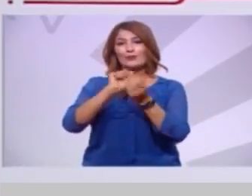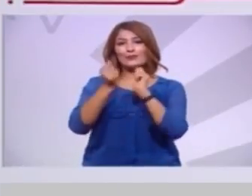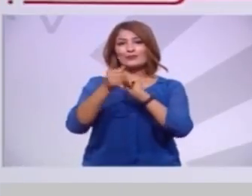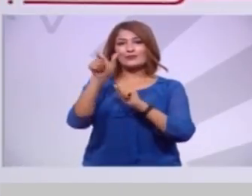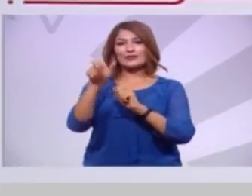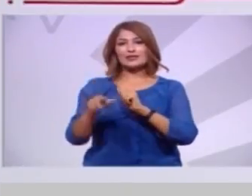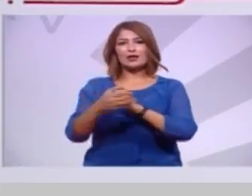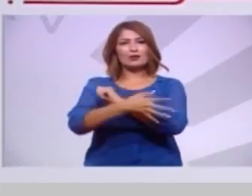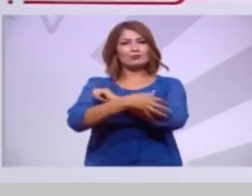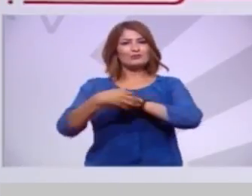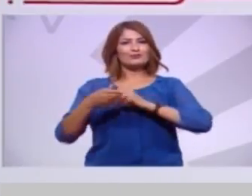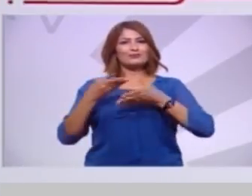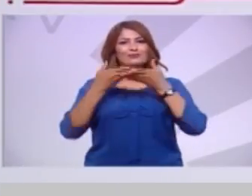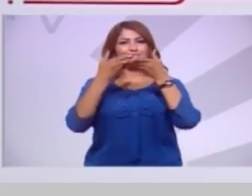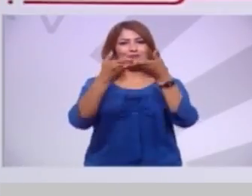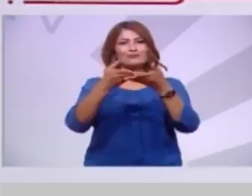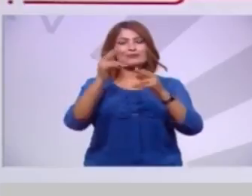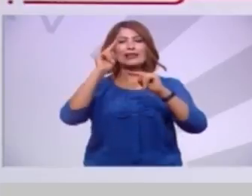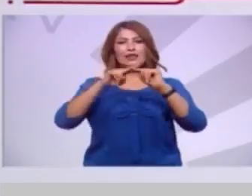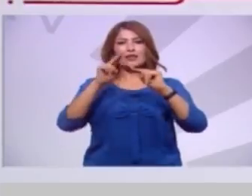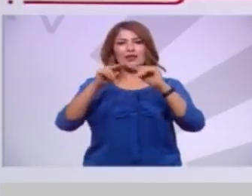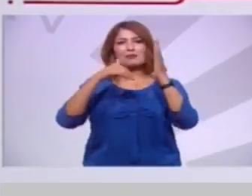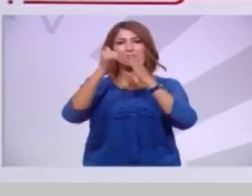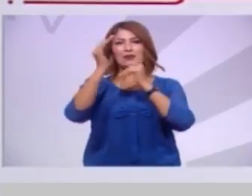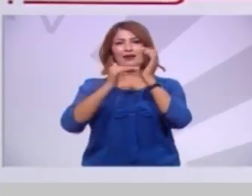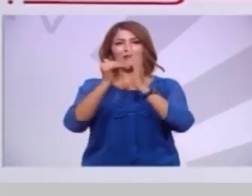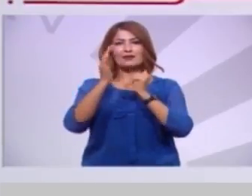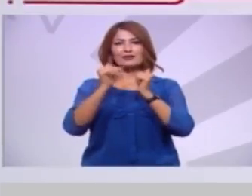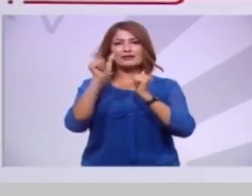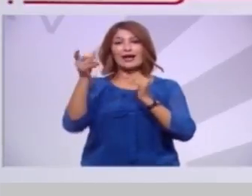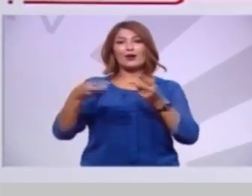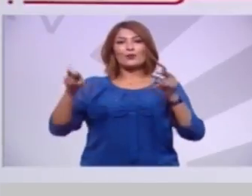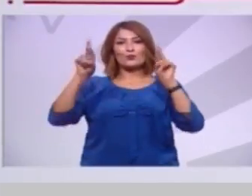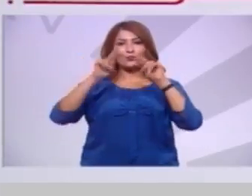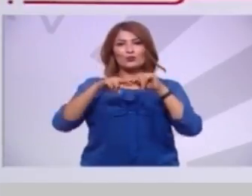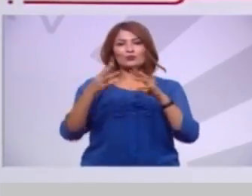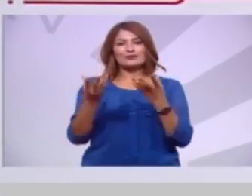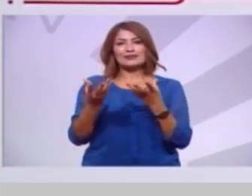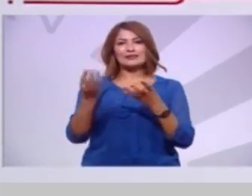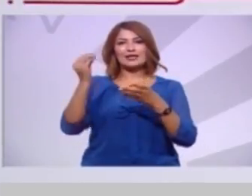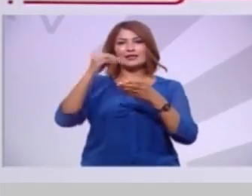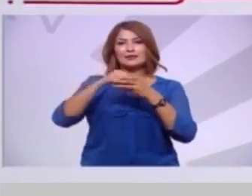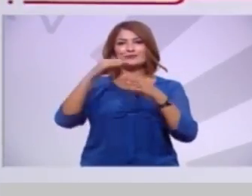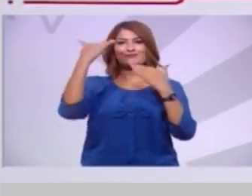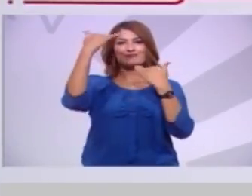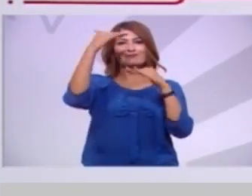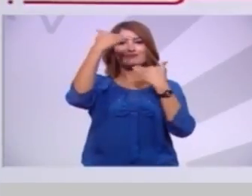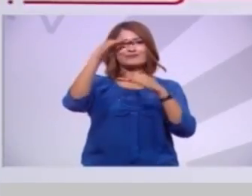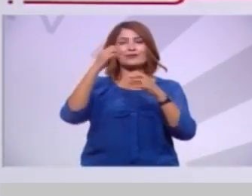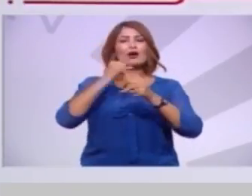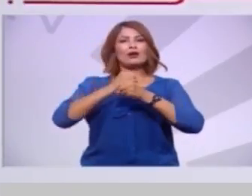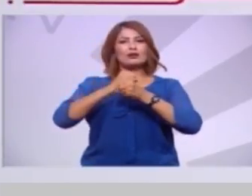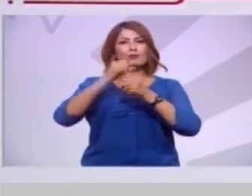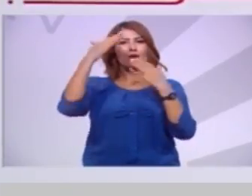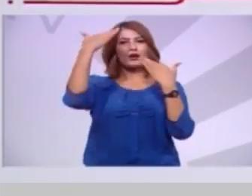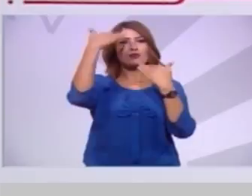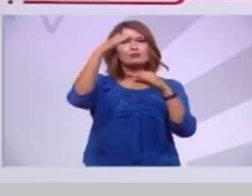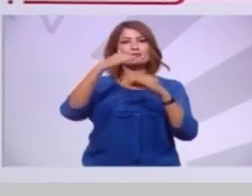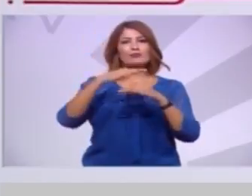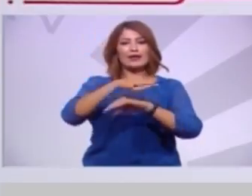وتحسين البنيه التحتيه اضافه الى ذلك المزيد من الاستثمارات للجهه